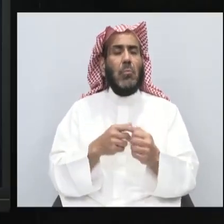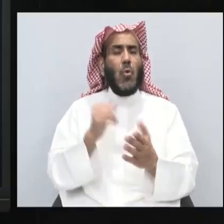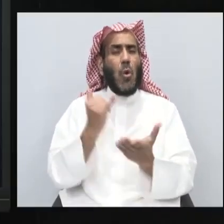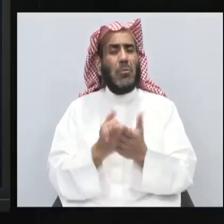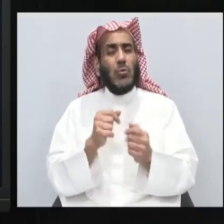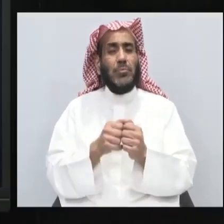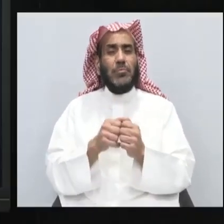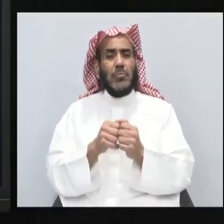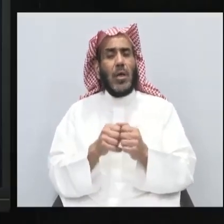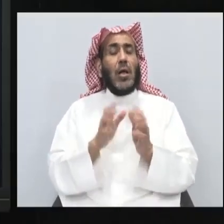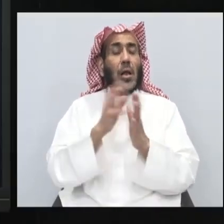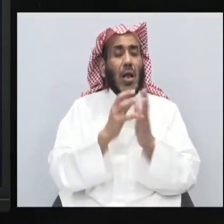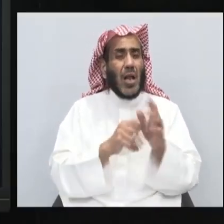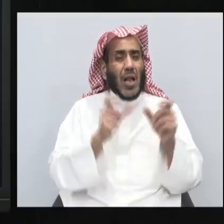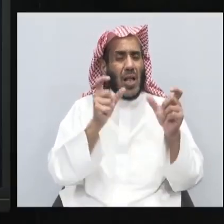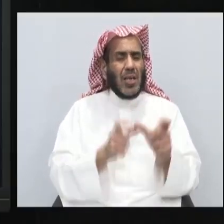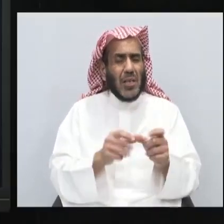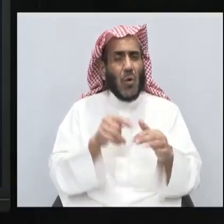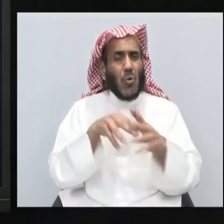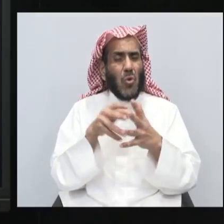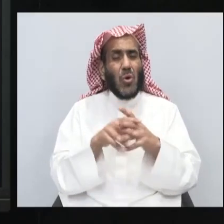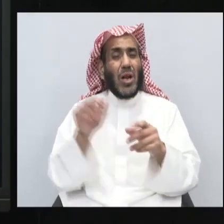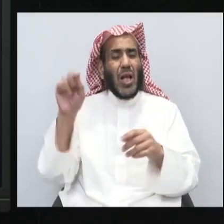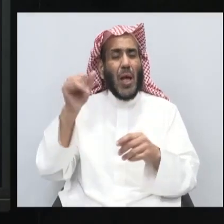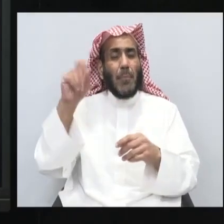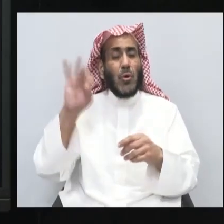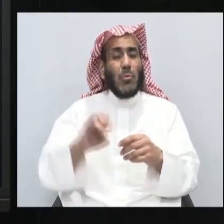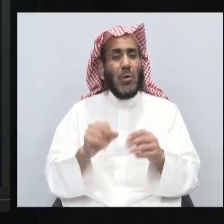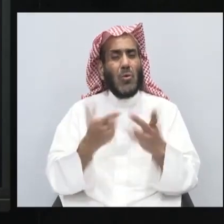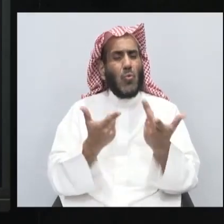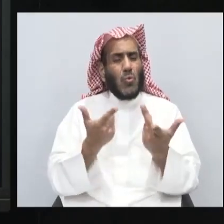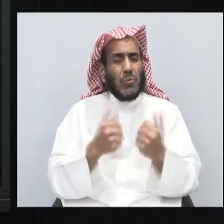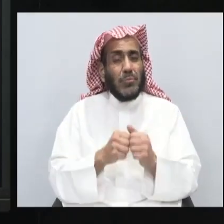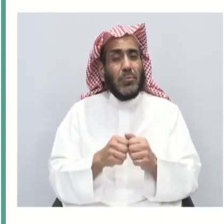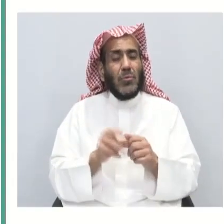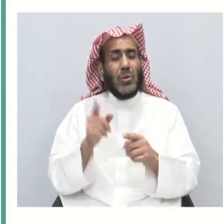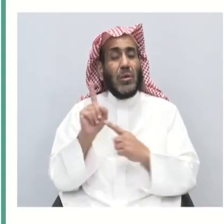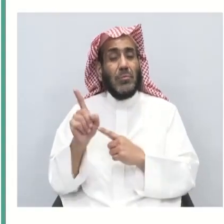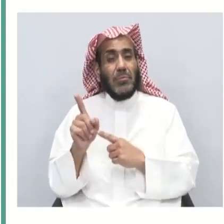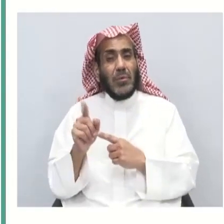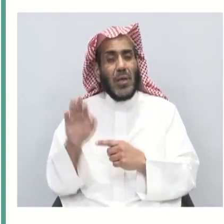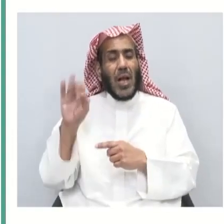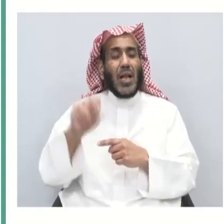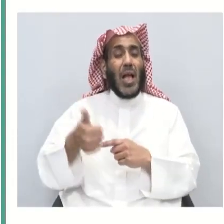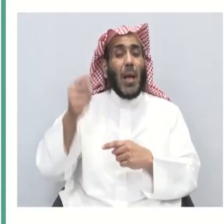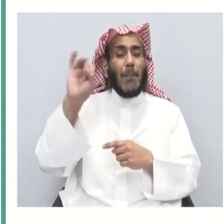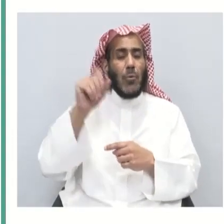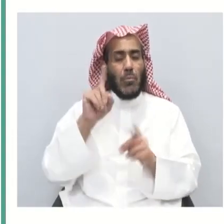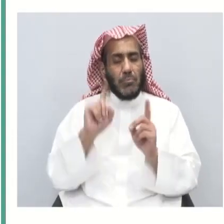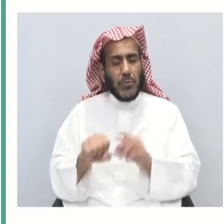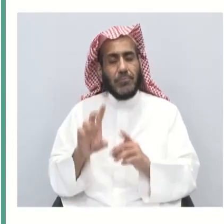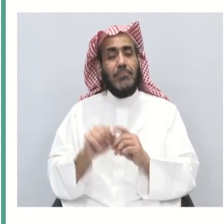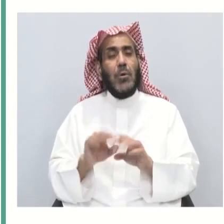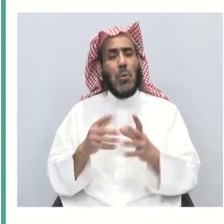المصنع؟ هل الخلايا الحارسة، الثغور، الكامبيوم، الكيوتكل؟ نعم، إنه الكامبيوم.